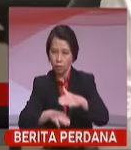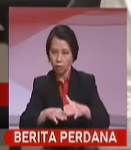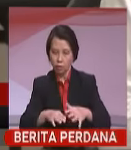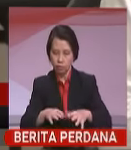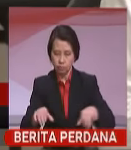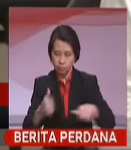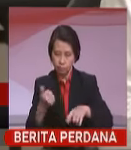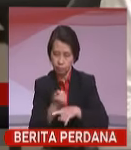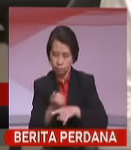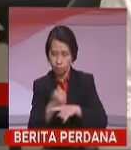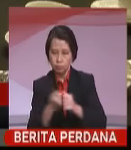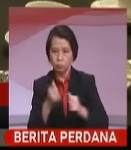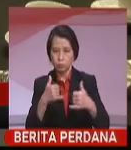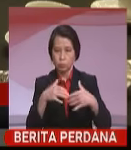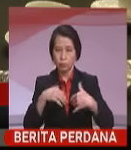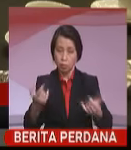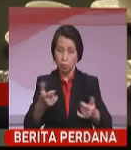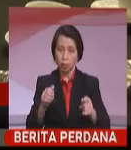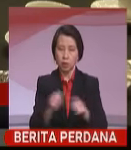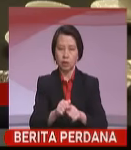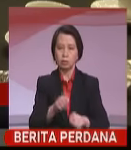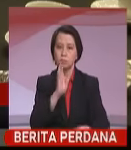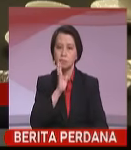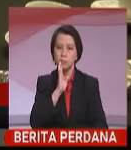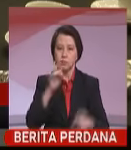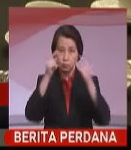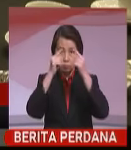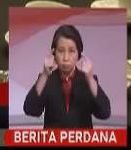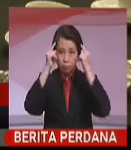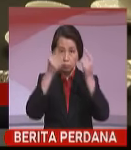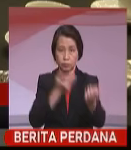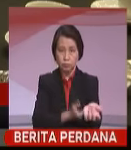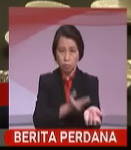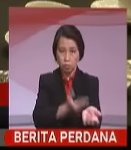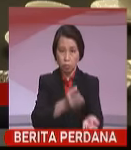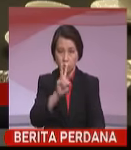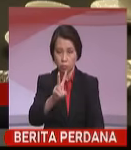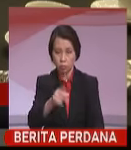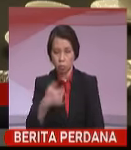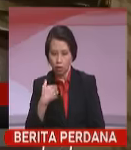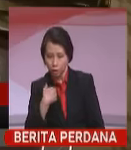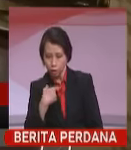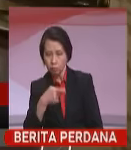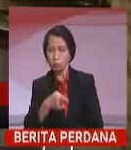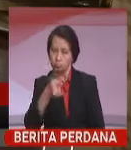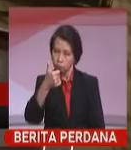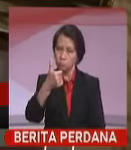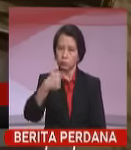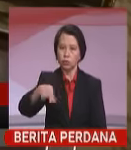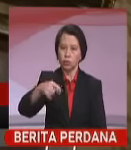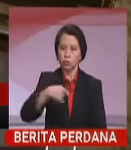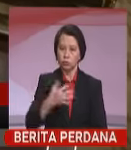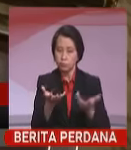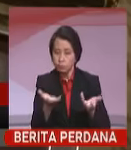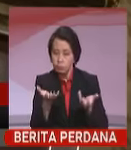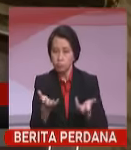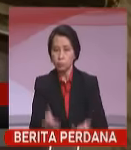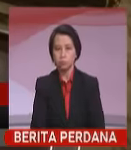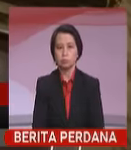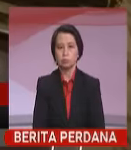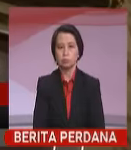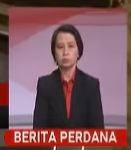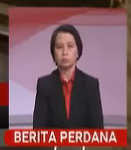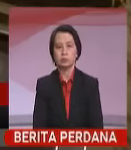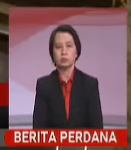dihasilkan oleh pemegang-pemegang taruh lain, biarpun akui graduan generasi kedua AMD mempunyai kualiti yang diidamkan.